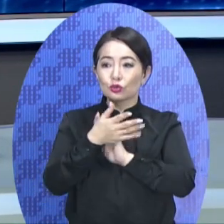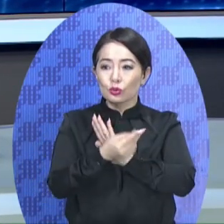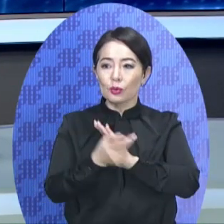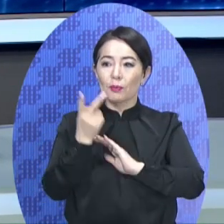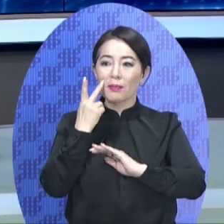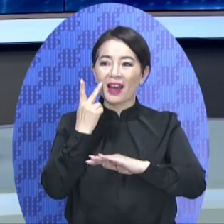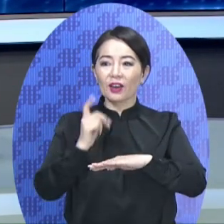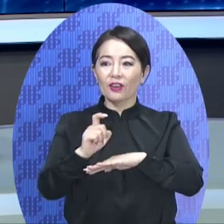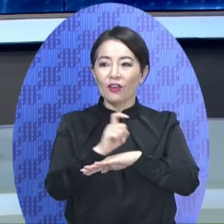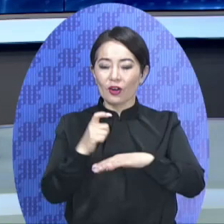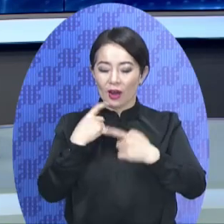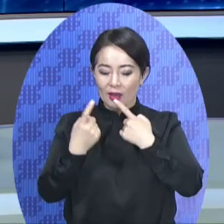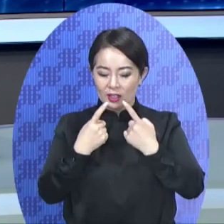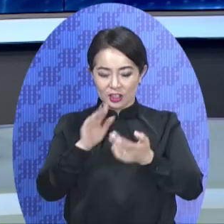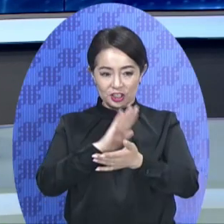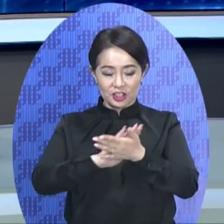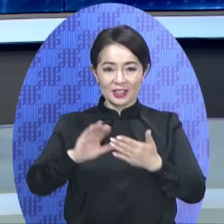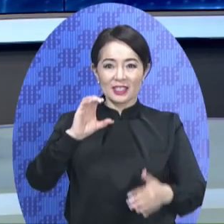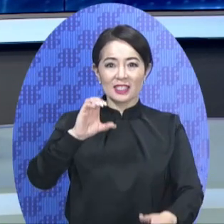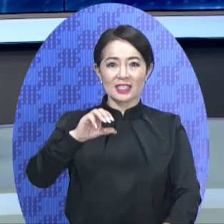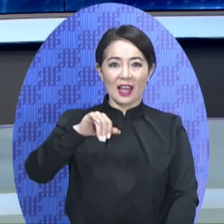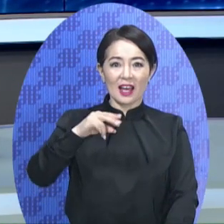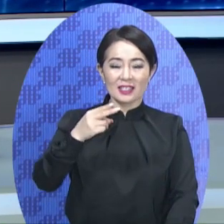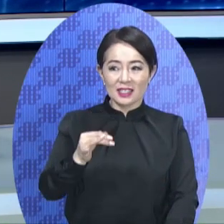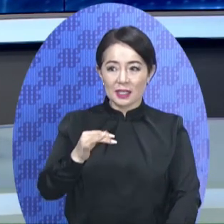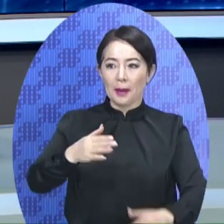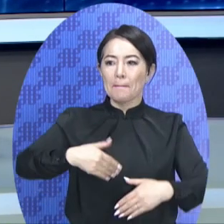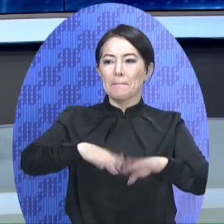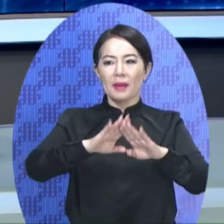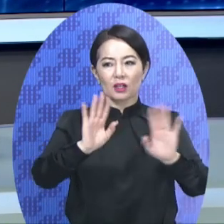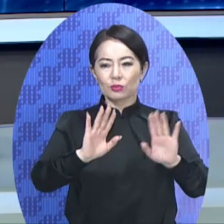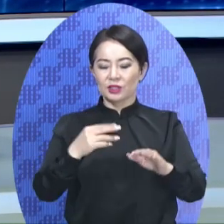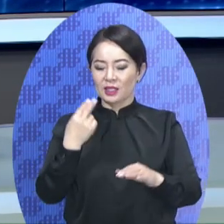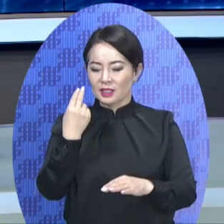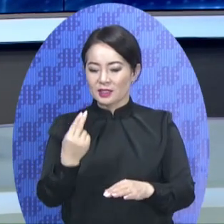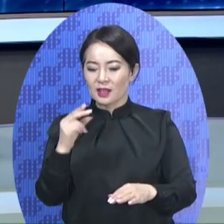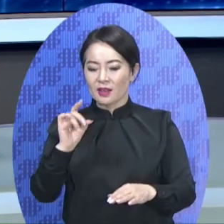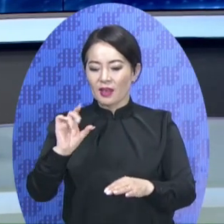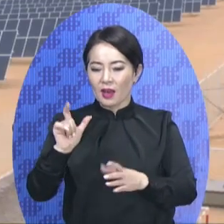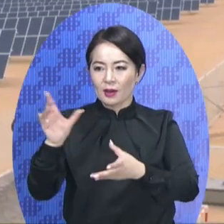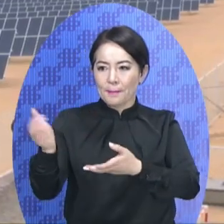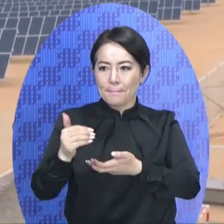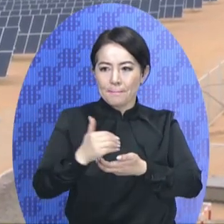станц барих ус цэнэг хураагуурын системтэй болохоор судалж байна.